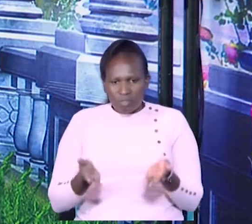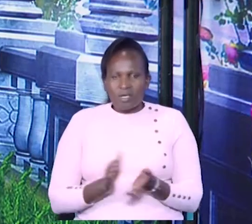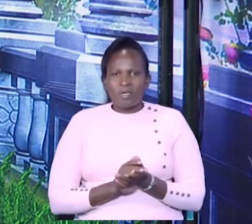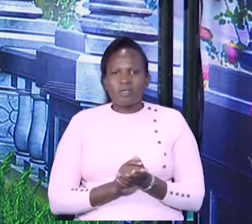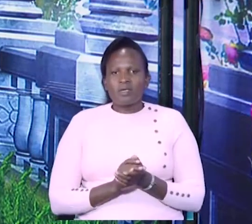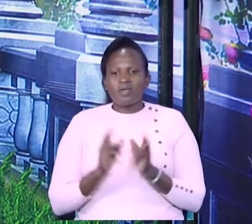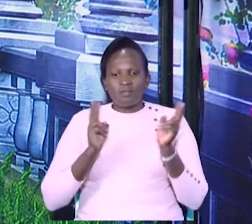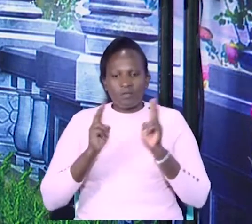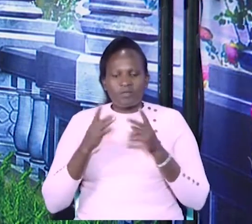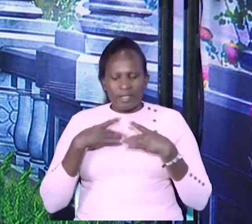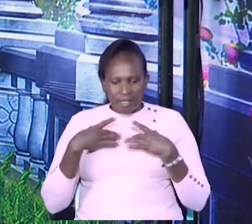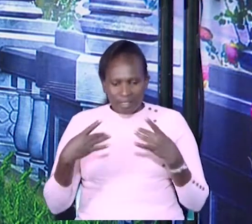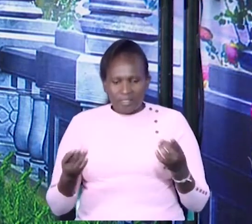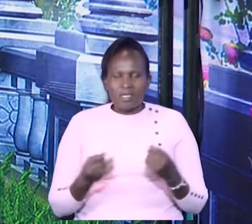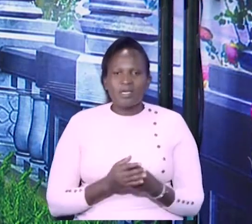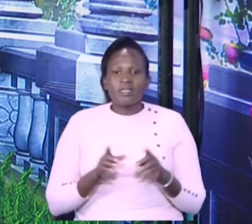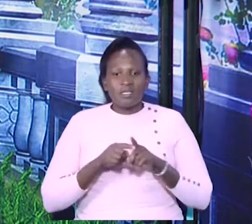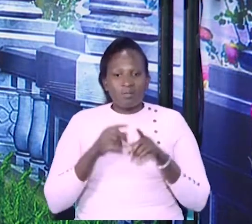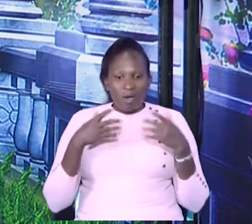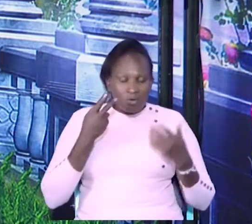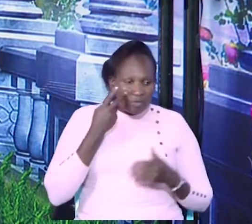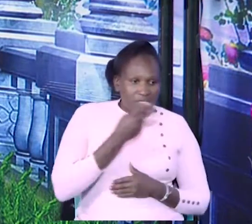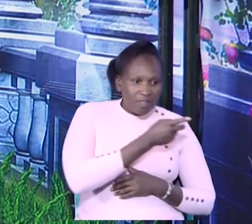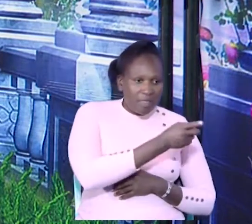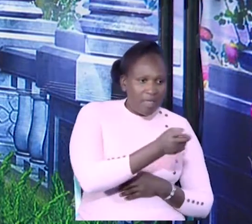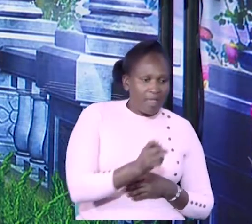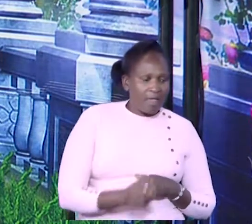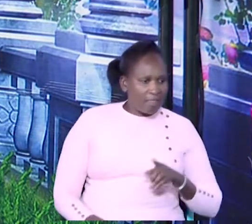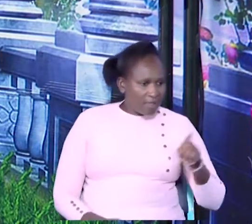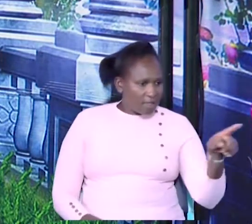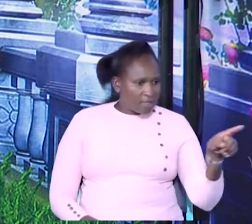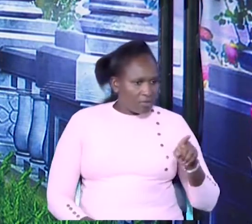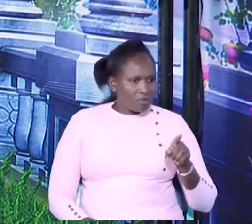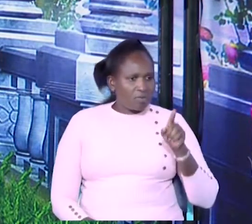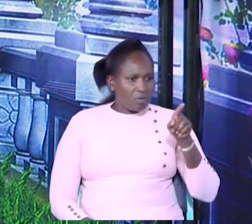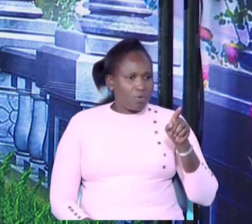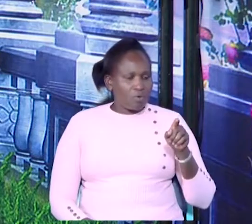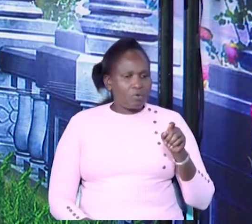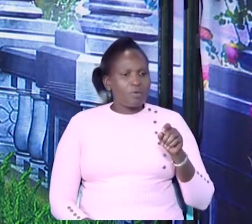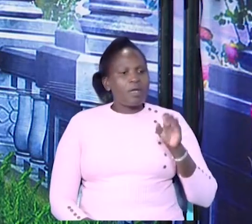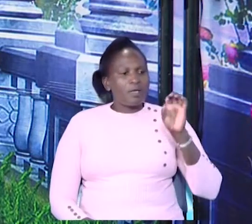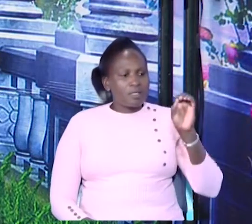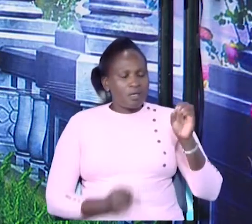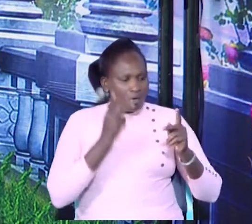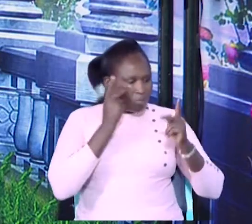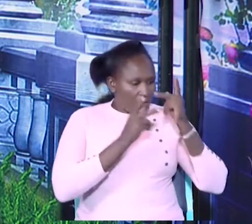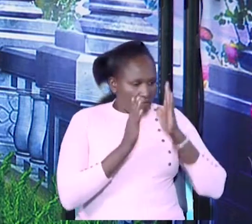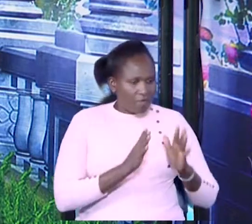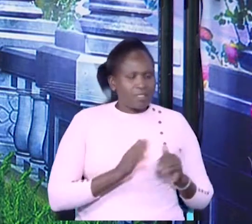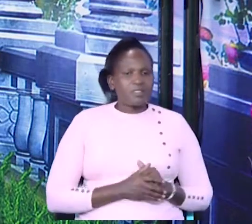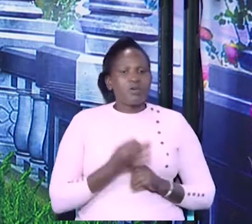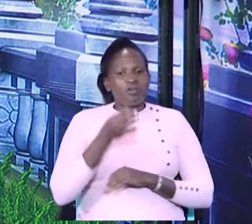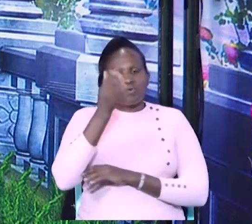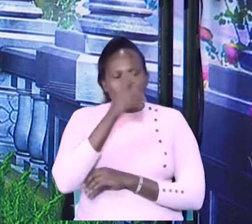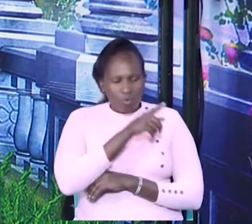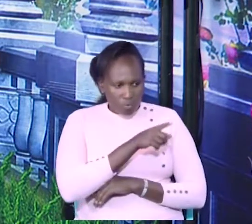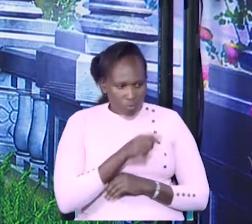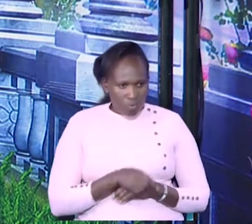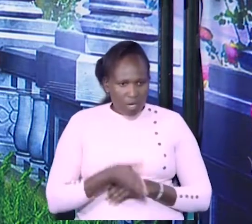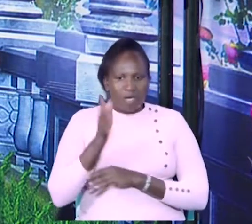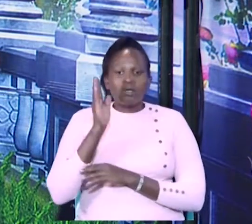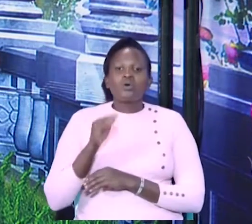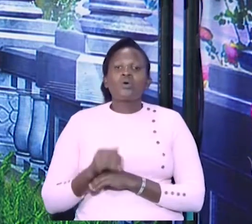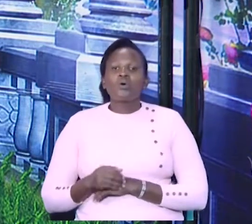be very interesting. Kama vile unaona hapa, huyu ni Ezekiel. Ezekiel alikuwa nabii wa Mungu, na Mungu